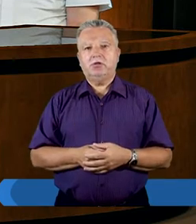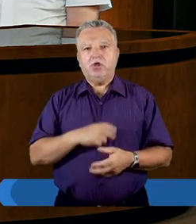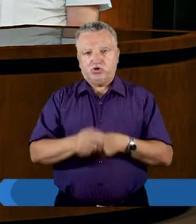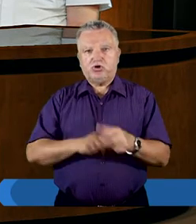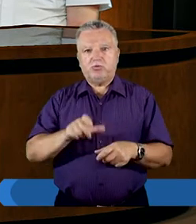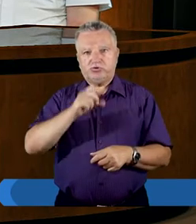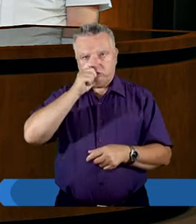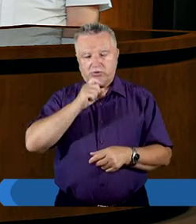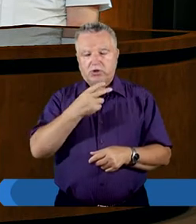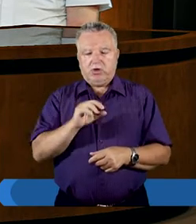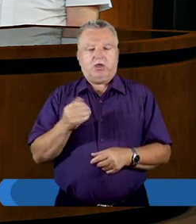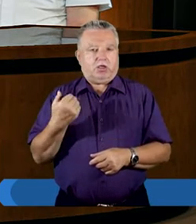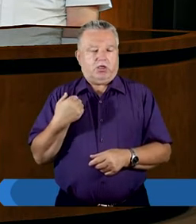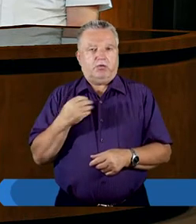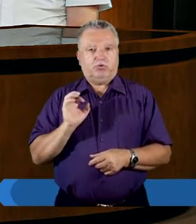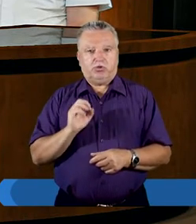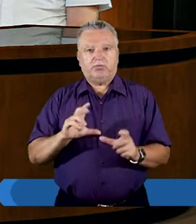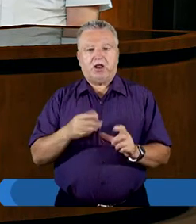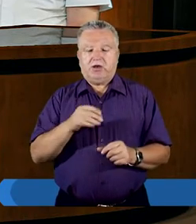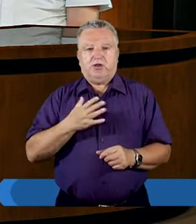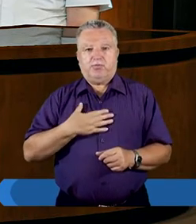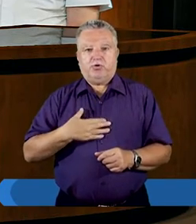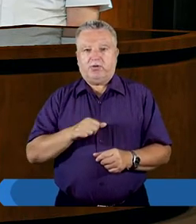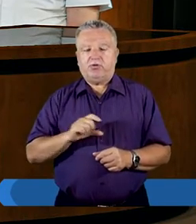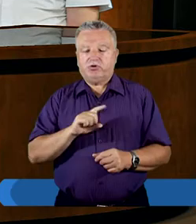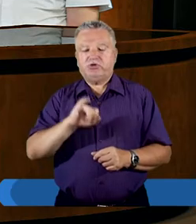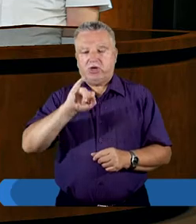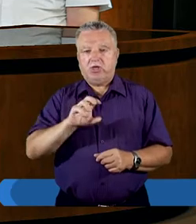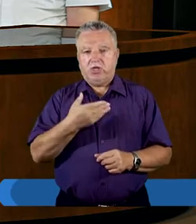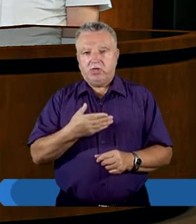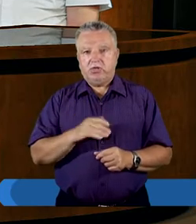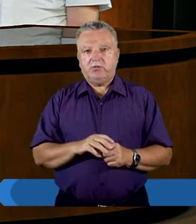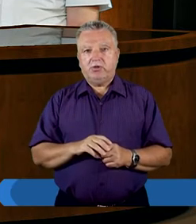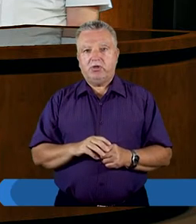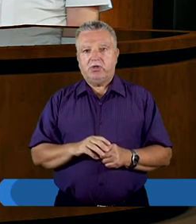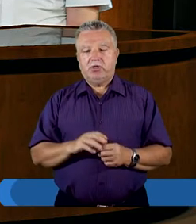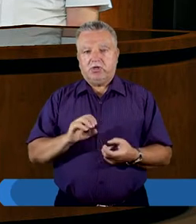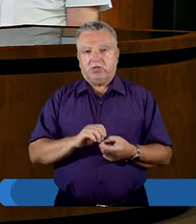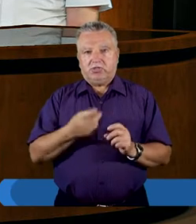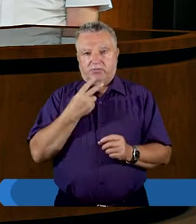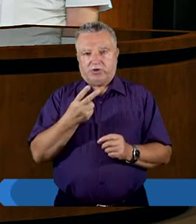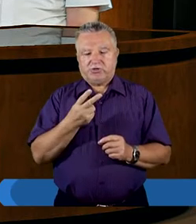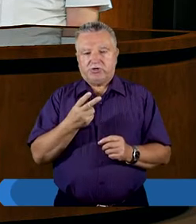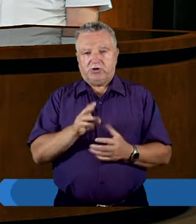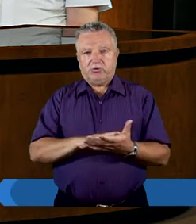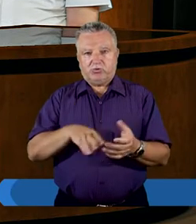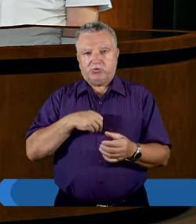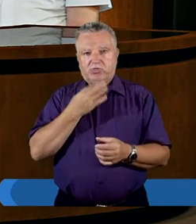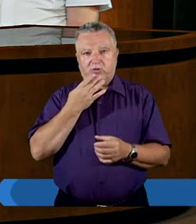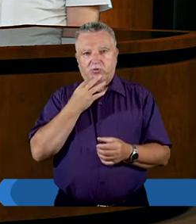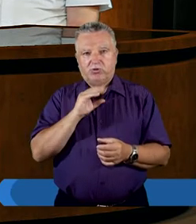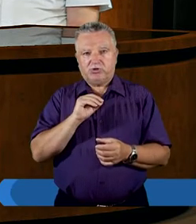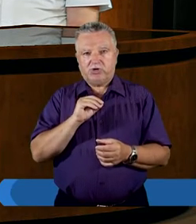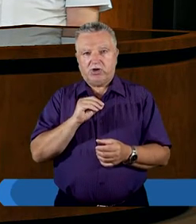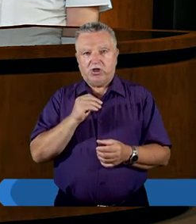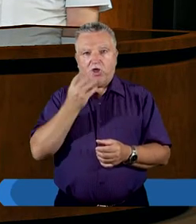Zrobił coś złego? Nie, był dobry, ale nie podobało im się. Żeby... No nie podobało im się, chociaż nawet jak patrzyli na niego, to Pismo Święte mówi, że jego